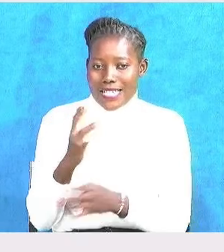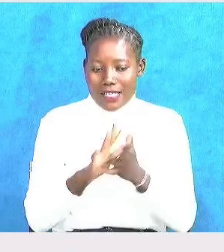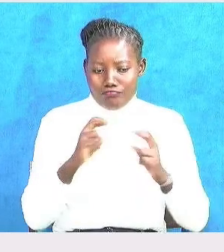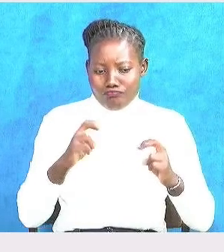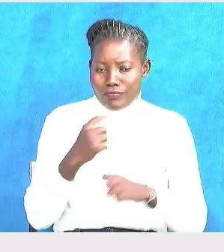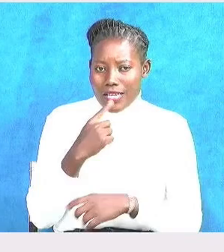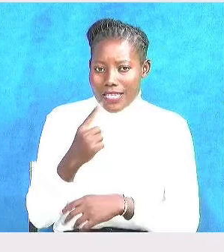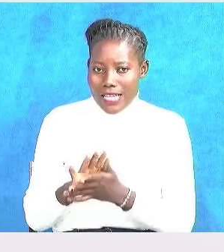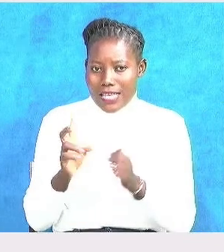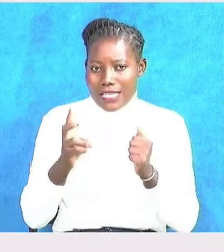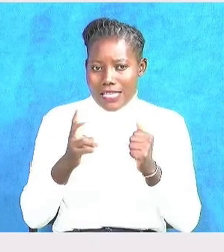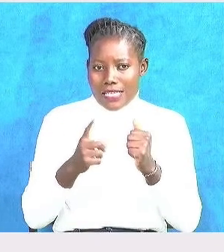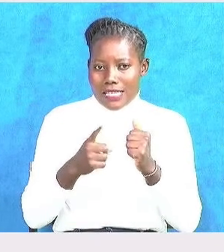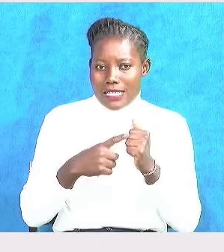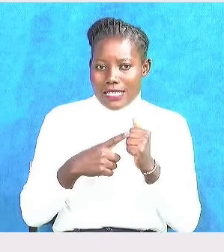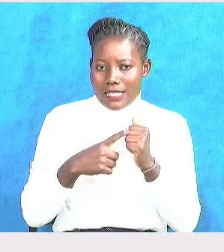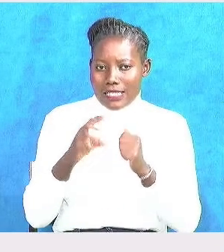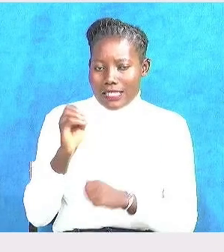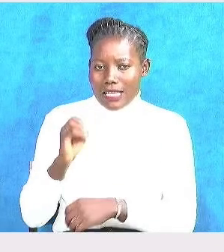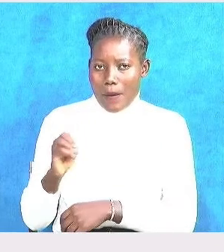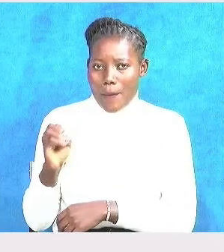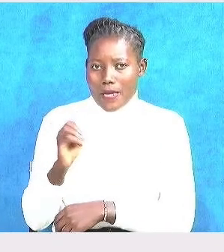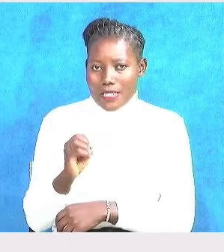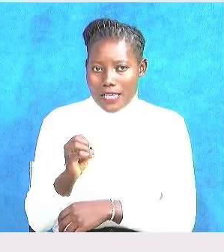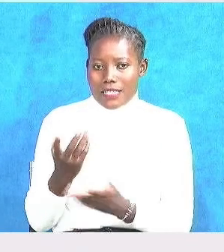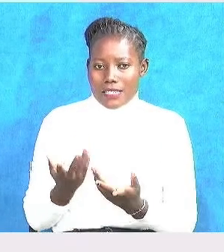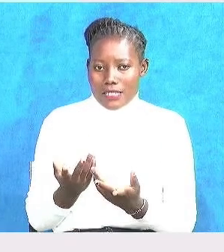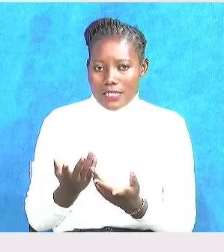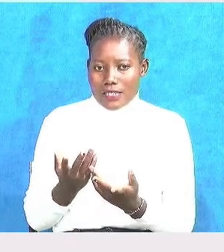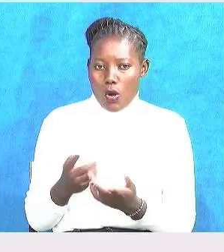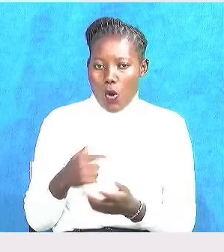asilimia 6 ya waliohojiwa hawana uamuzi kuhusiana na